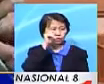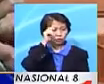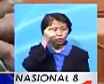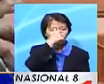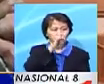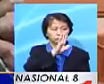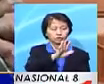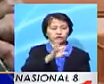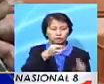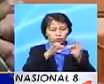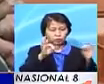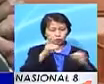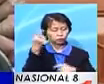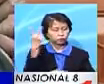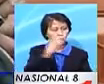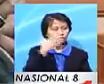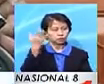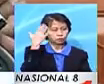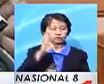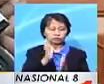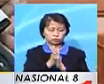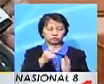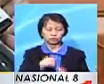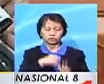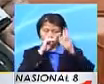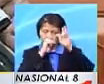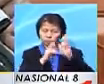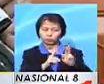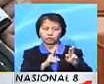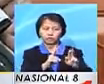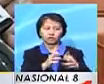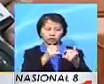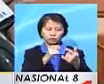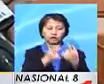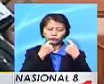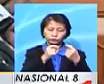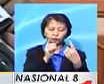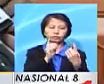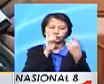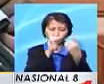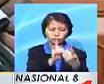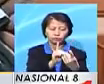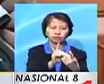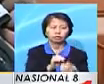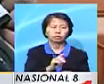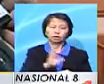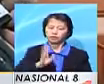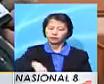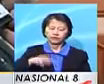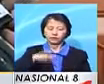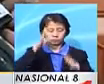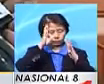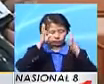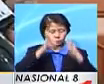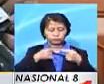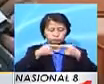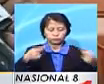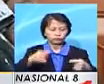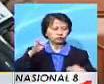statement yang dia buat 2 hari lepas. Jadi saya hormat statement itu kerana nak saya lah kan. Jadi memang belum ada kata putus apa-apa